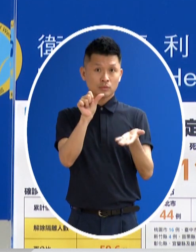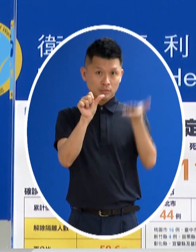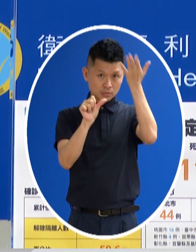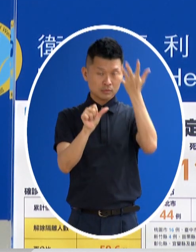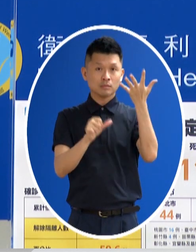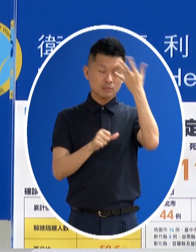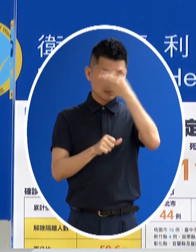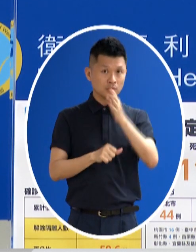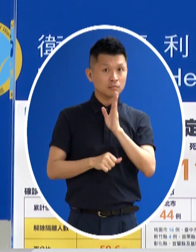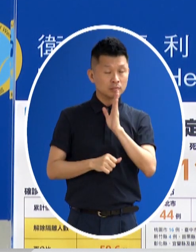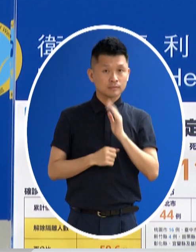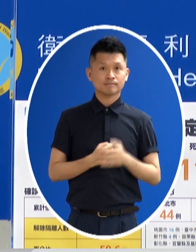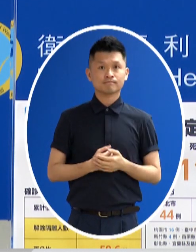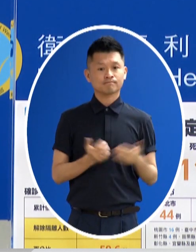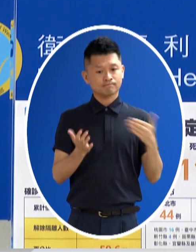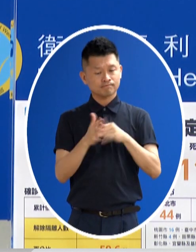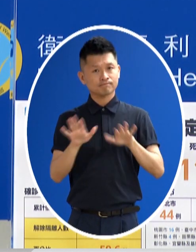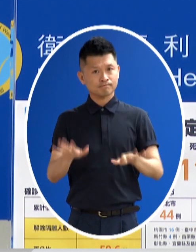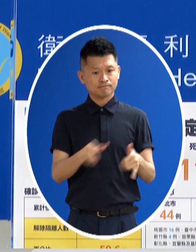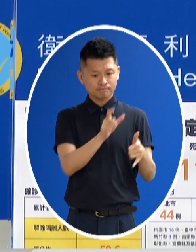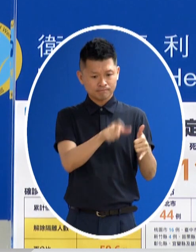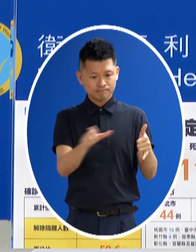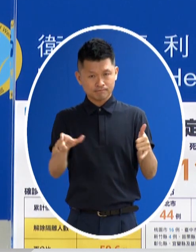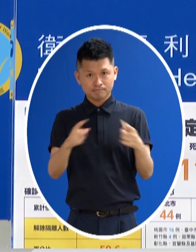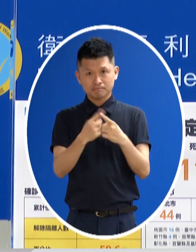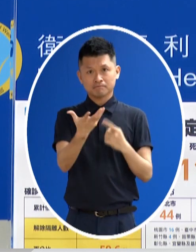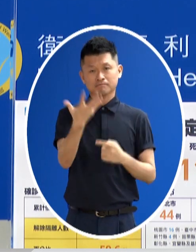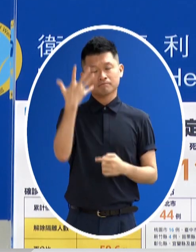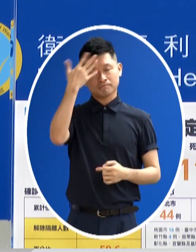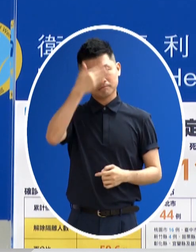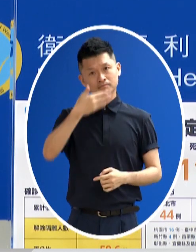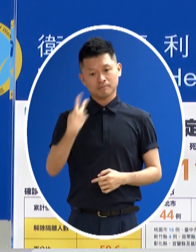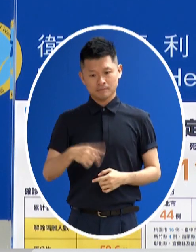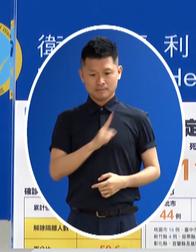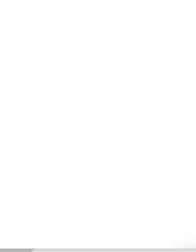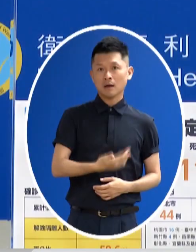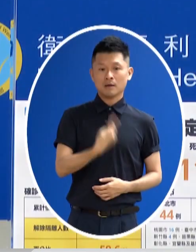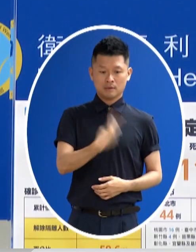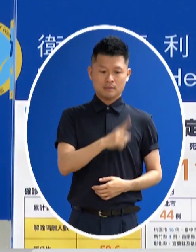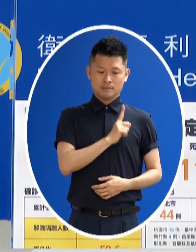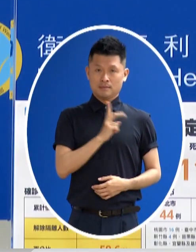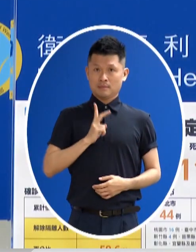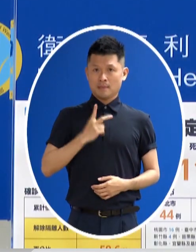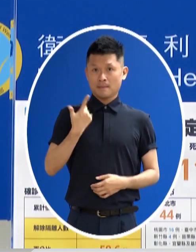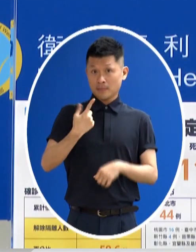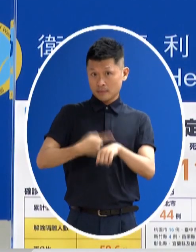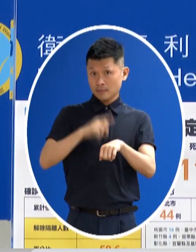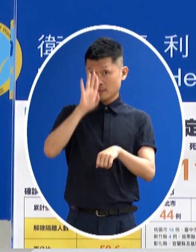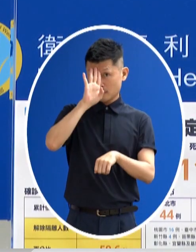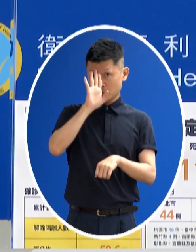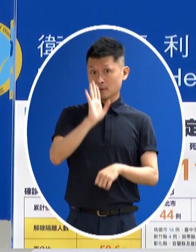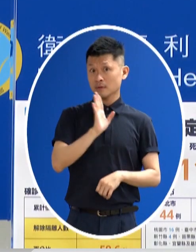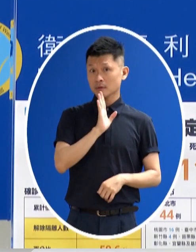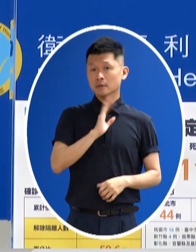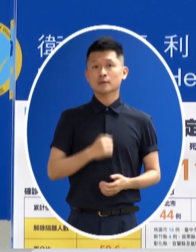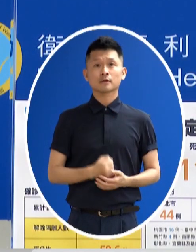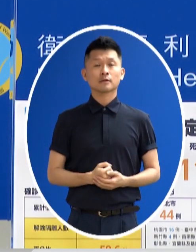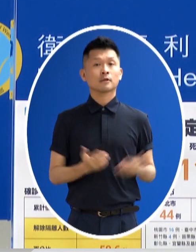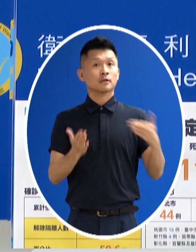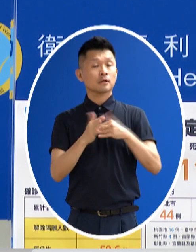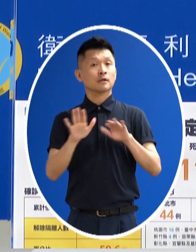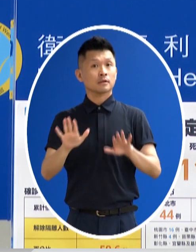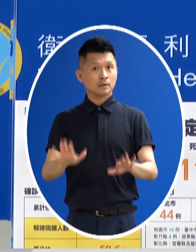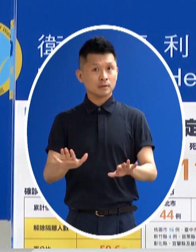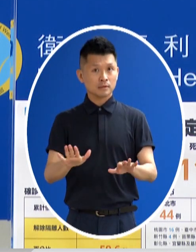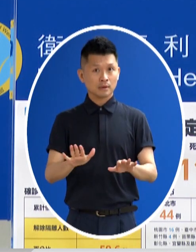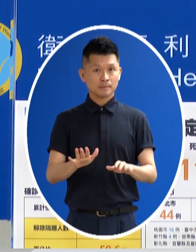止，就是这些个案大多数都是高龄长者，而且有慢性疾病。那到目前为止，我们的这个有回顾